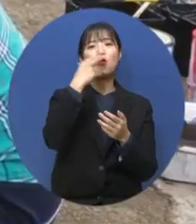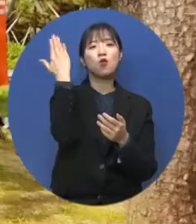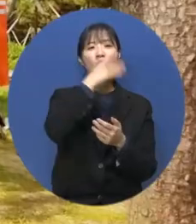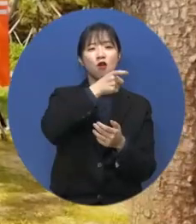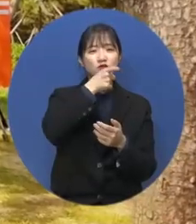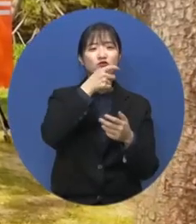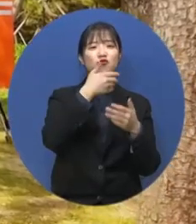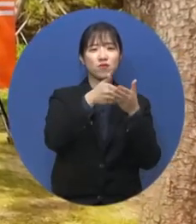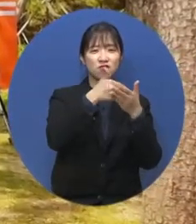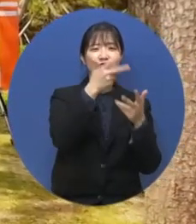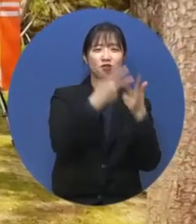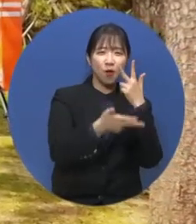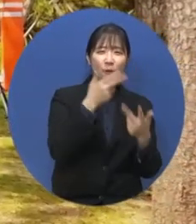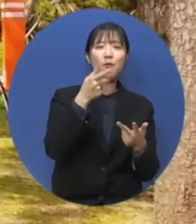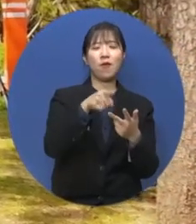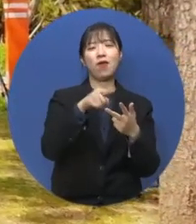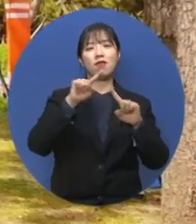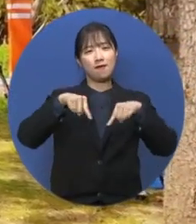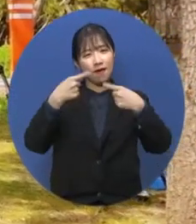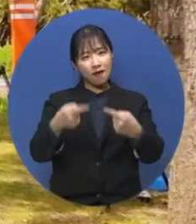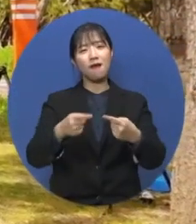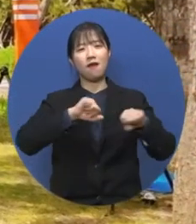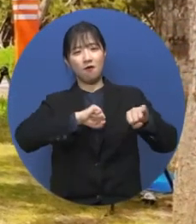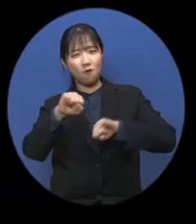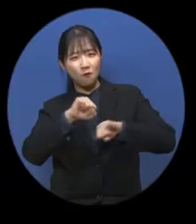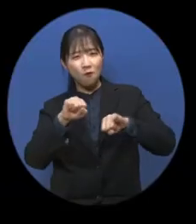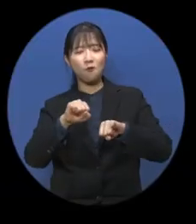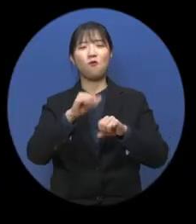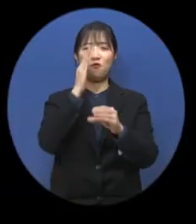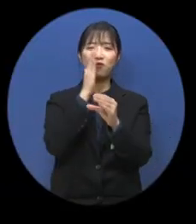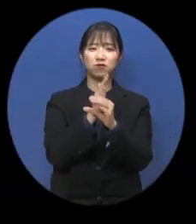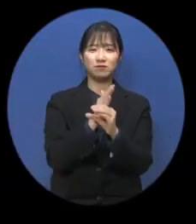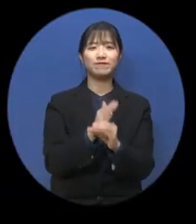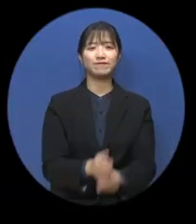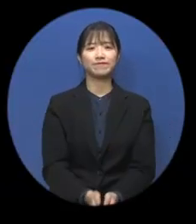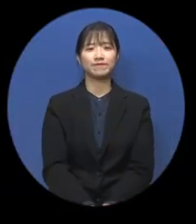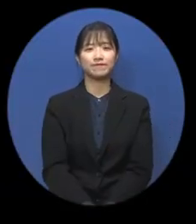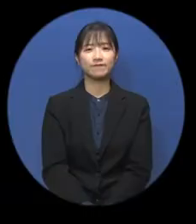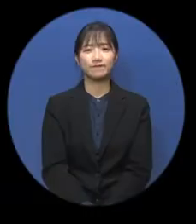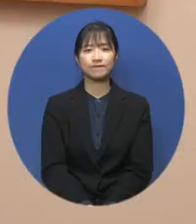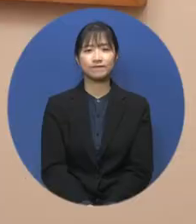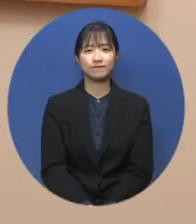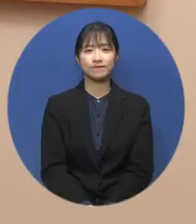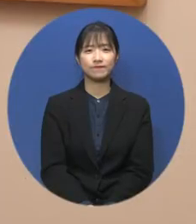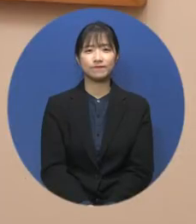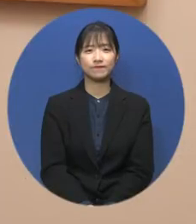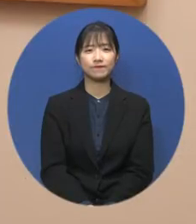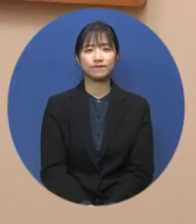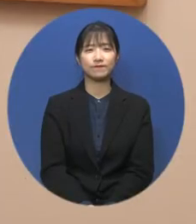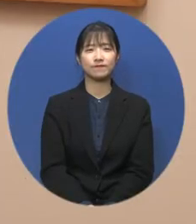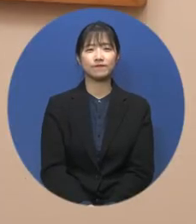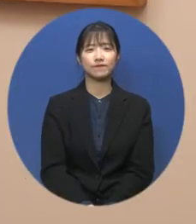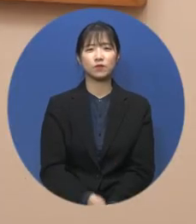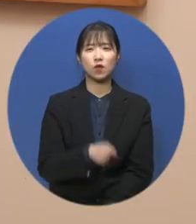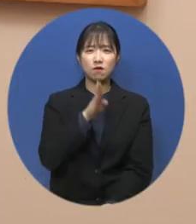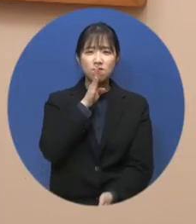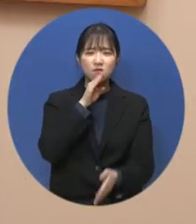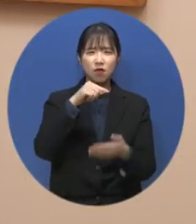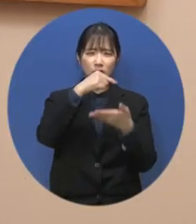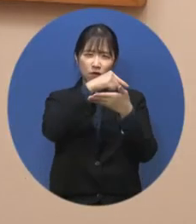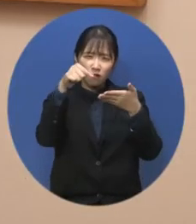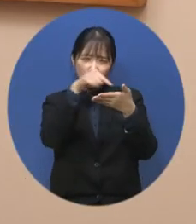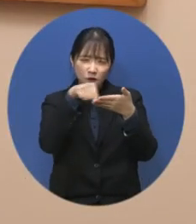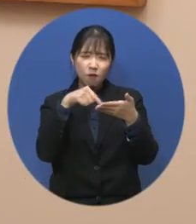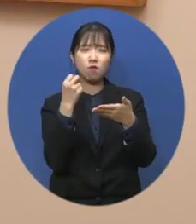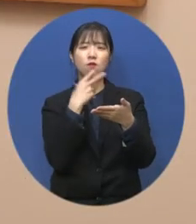청맥회 구성회원으로 활발한 작품 활동과 함께 화폭을 넓혀왔습니다. 섬세한 선과